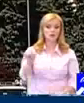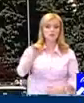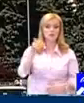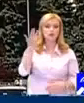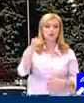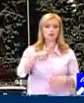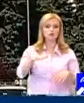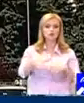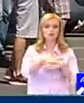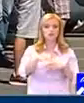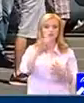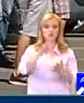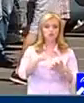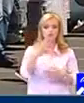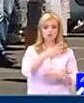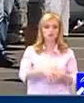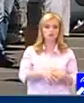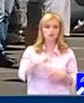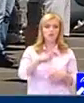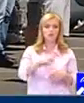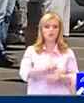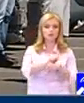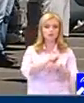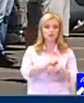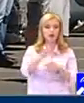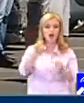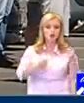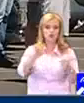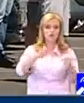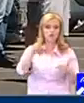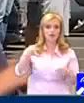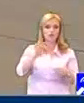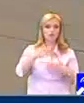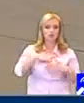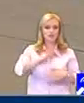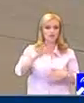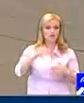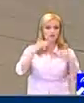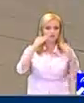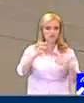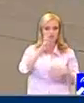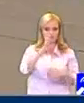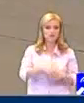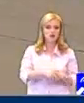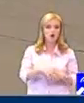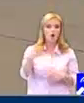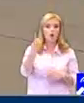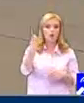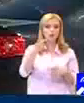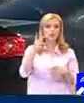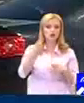Sâmbătă, atunci când în piața Marii Adunări Naționale a avut loc un protest al șoferilor față de majorarea prețurilor la carburanți, unul